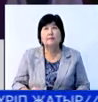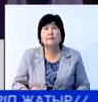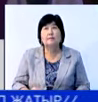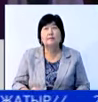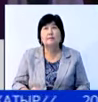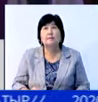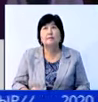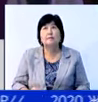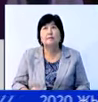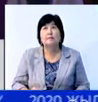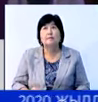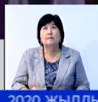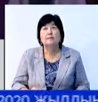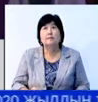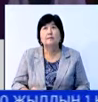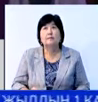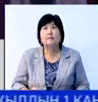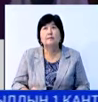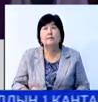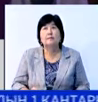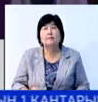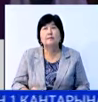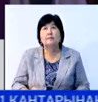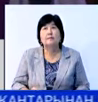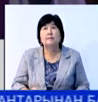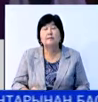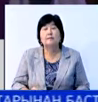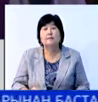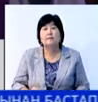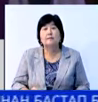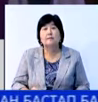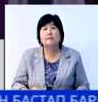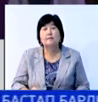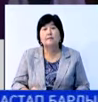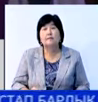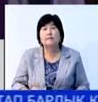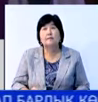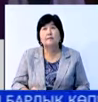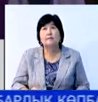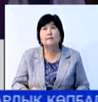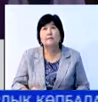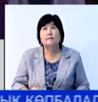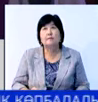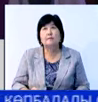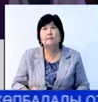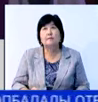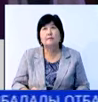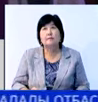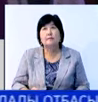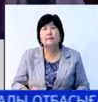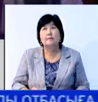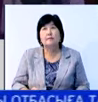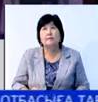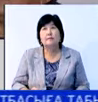қайтарған, қараға да, қанға да әділдік пікір айталған Қылауыз қожа болсын деп мен